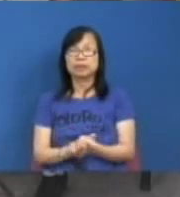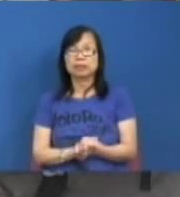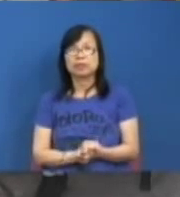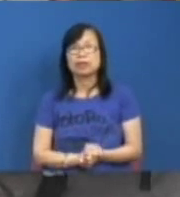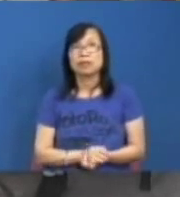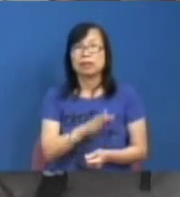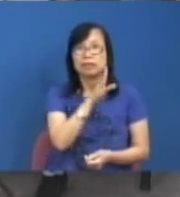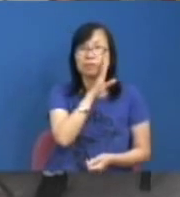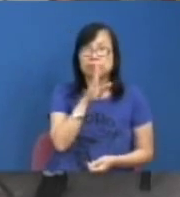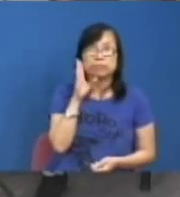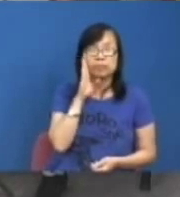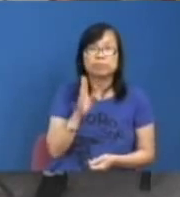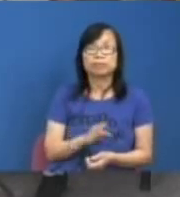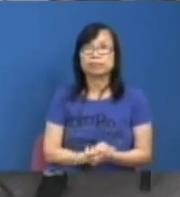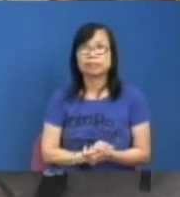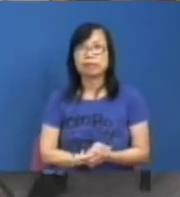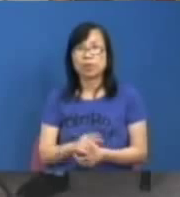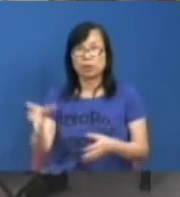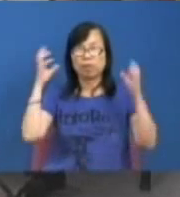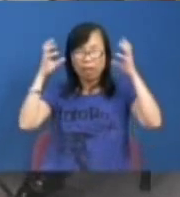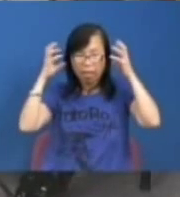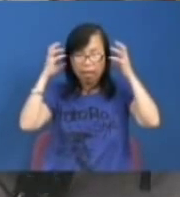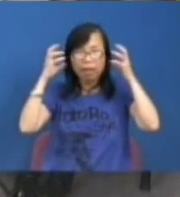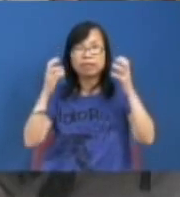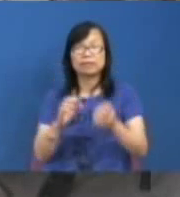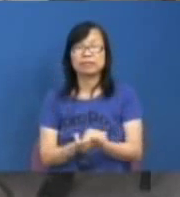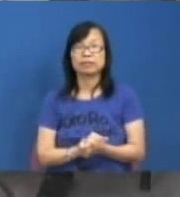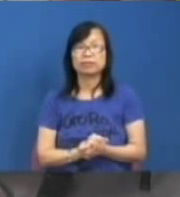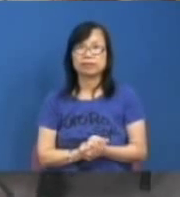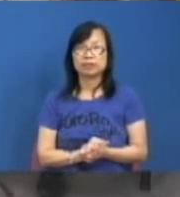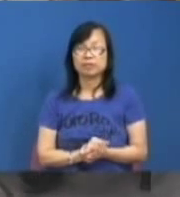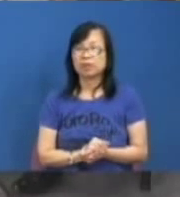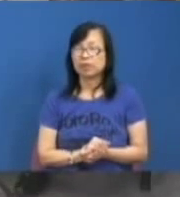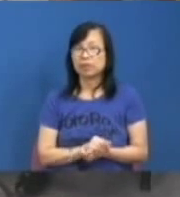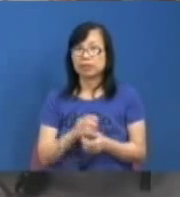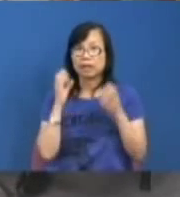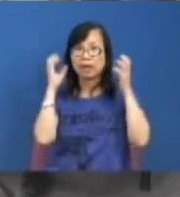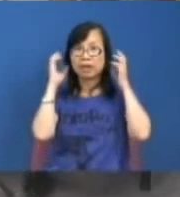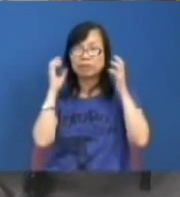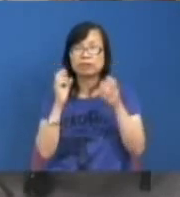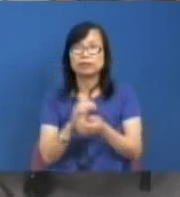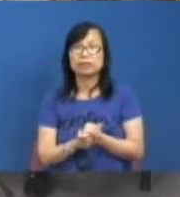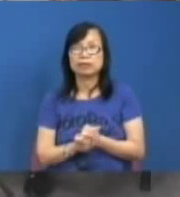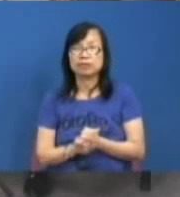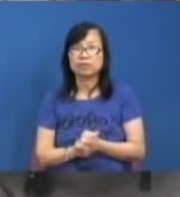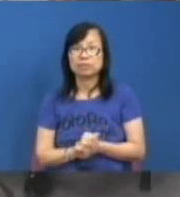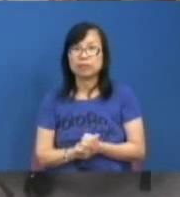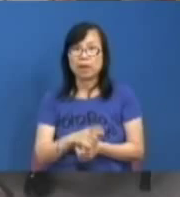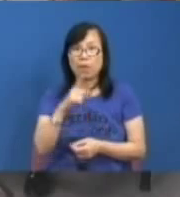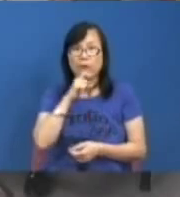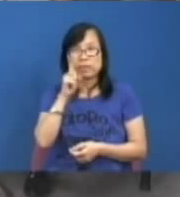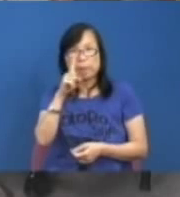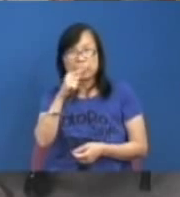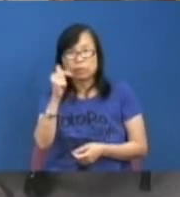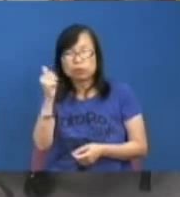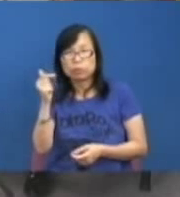係都幾噪音嘅喎，水冷。 佢係會嘅多啲嘅，係啦。 但係好似係咪有隻菌叫退伍